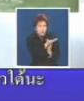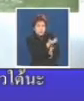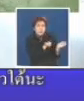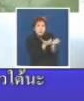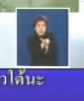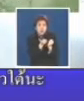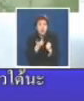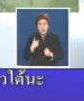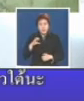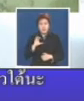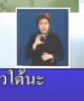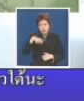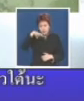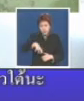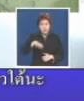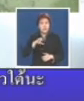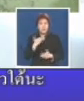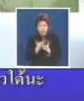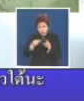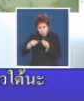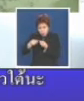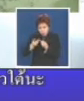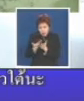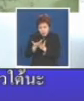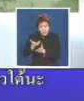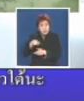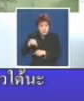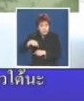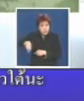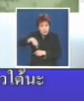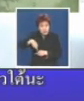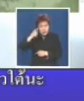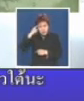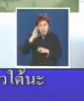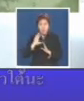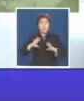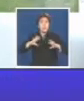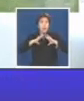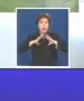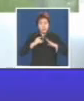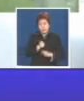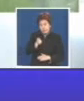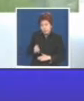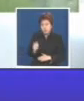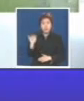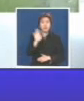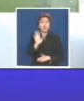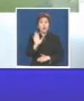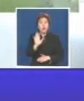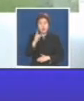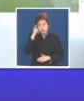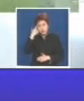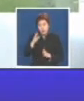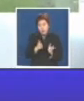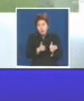ของสหกรณ์นะครับหลักใหญ่ๆก็คือว่าจะมีการพักหนี้มีการยืดหนี้นะครับมีการลดดอกเบี้ยมีการที่จะ